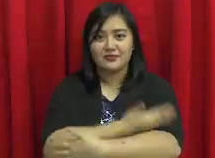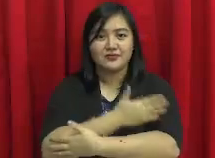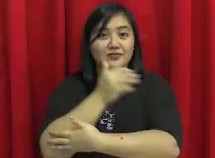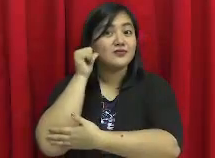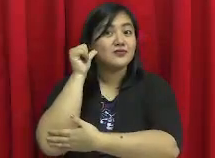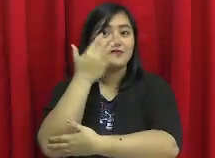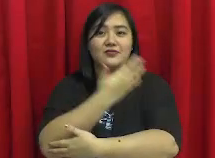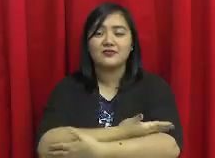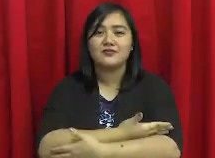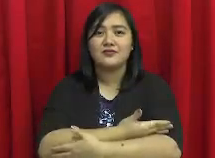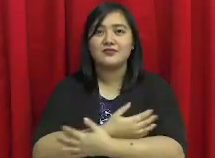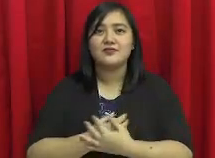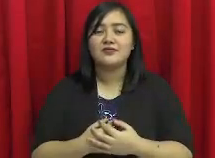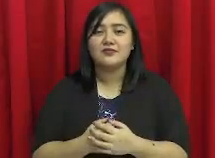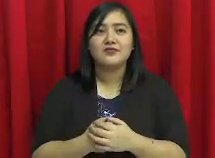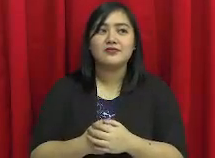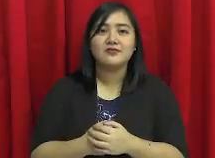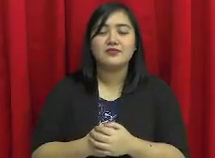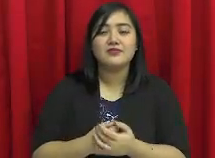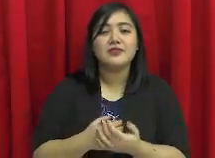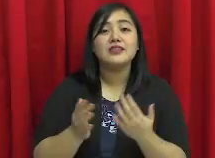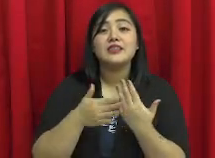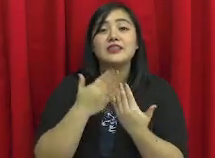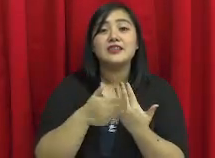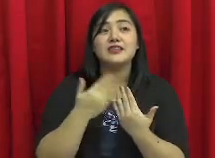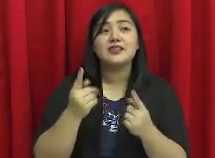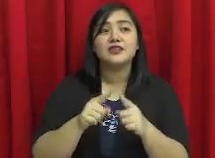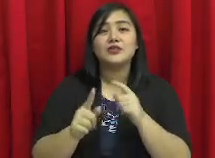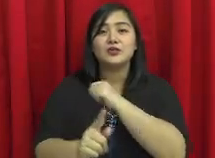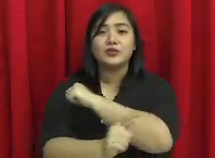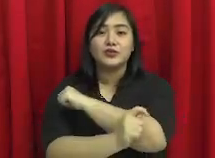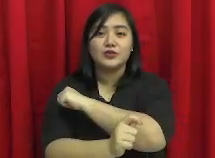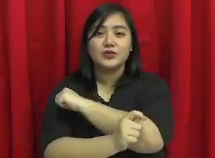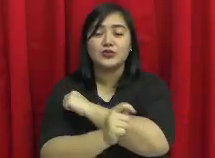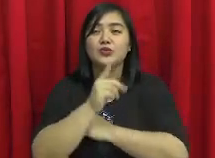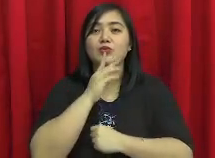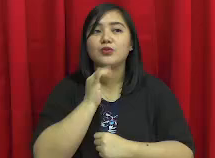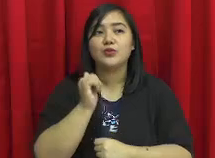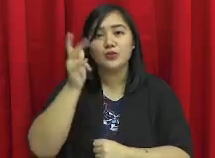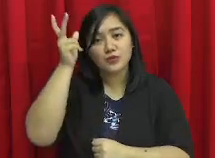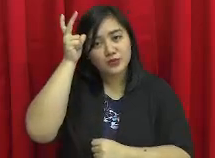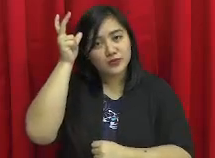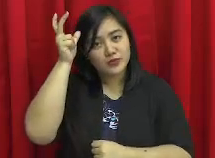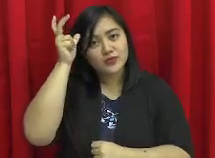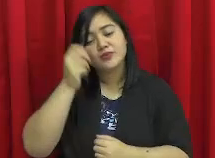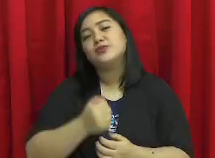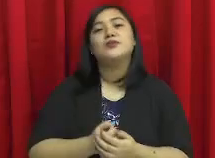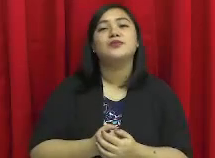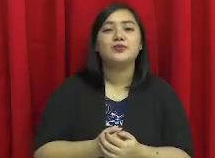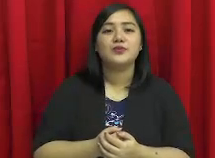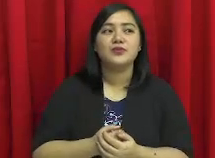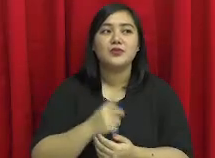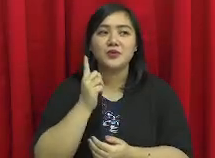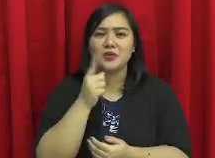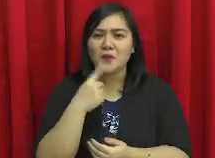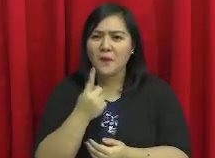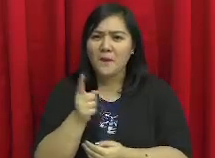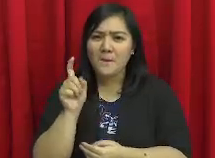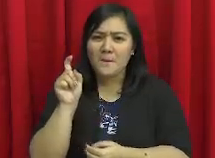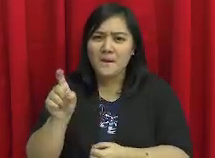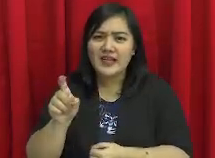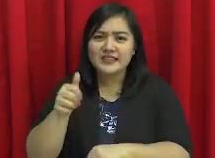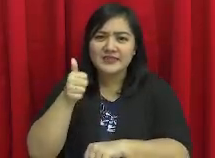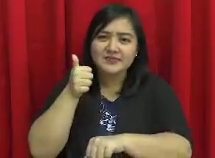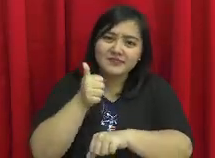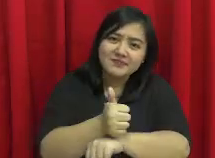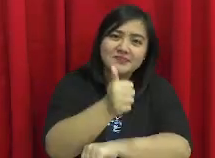yun, madali silang matemp ng Diablo? Sino ang dapat sisihin? Yun.